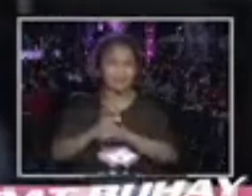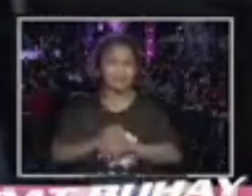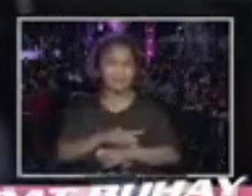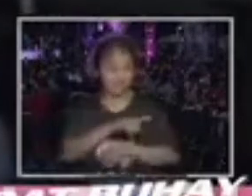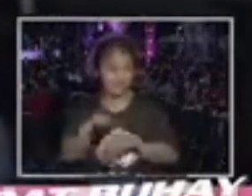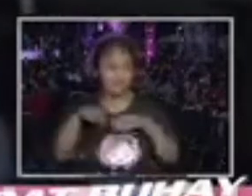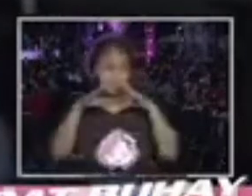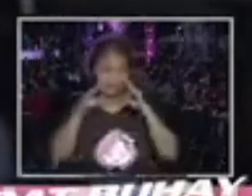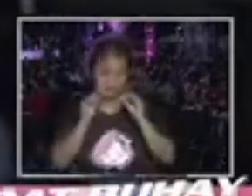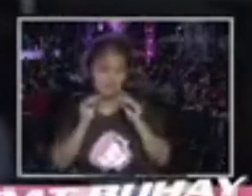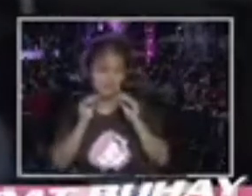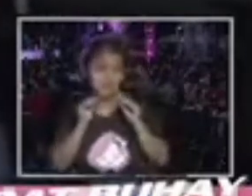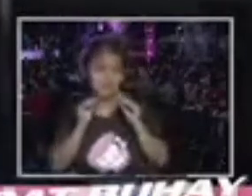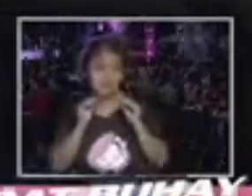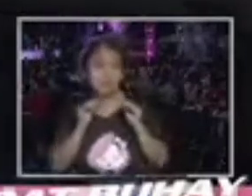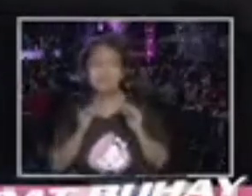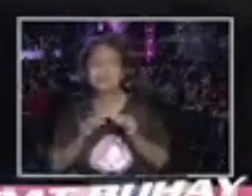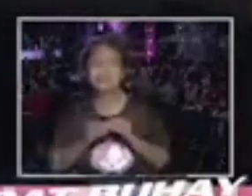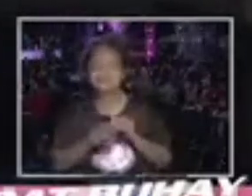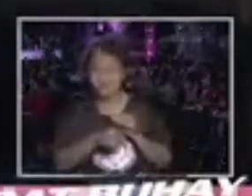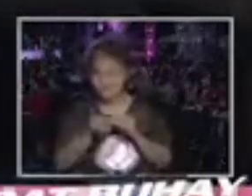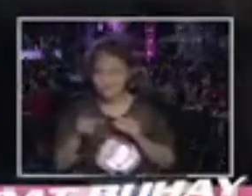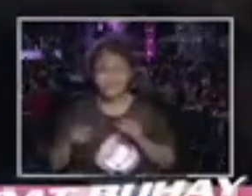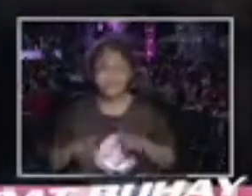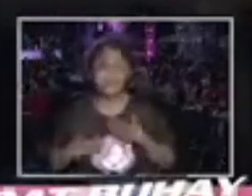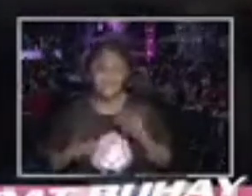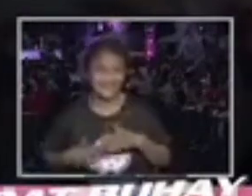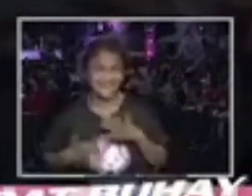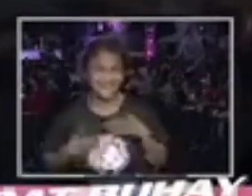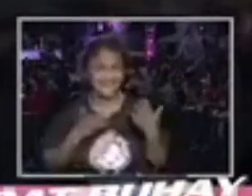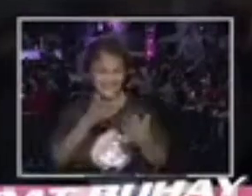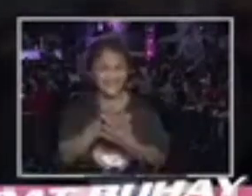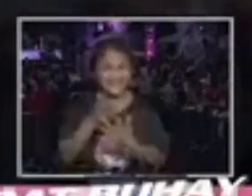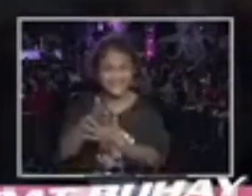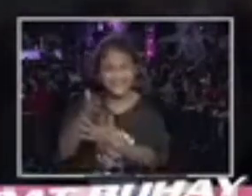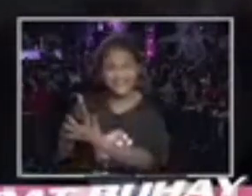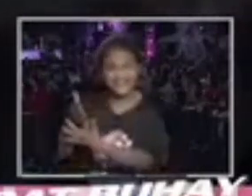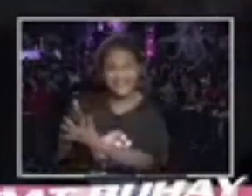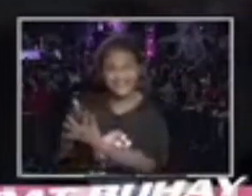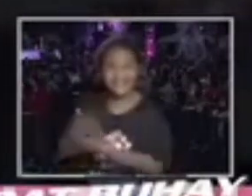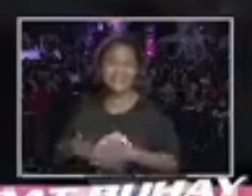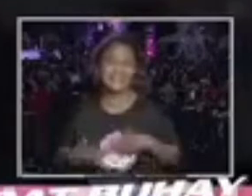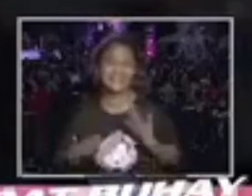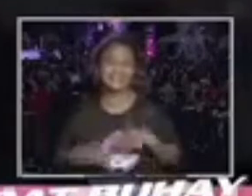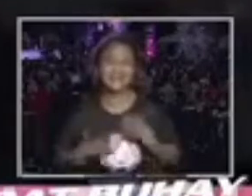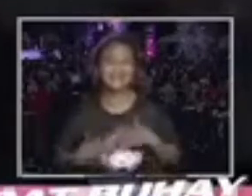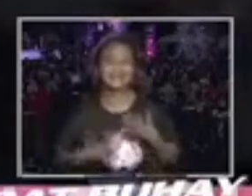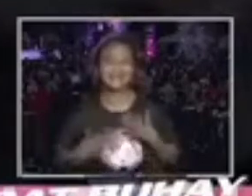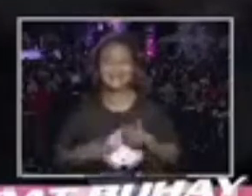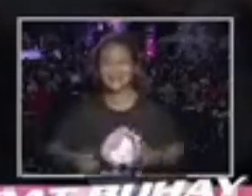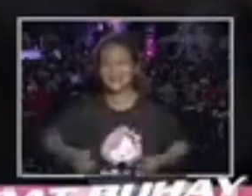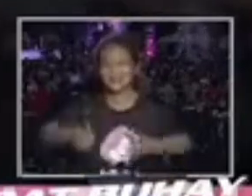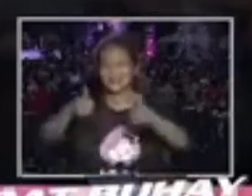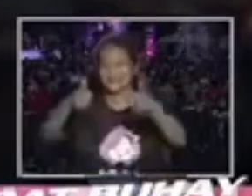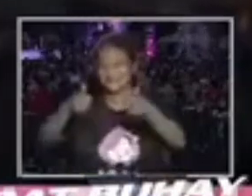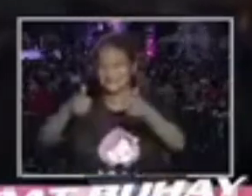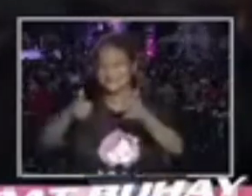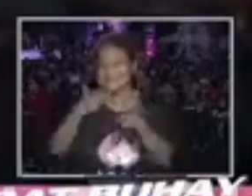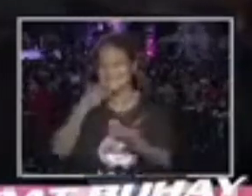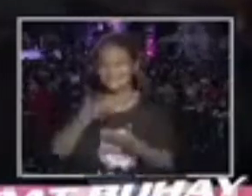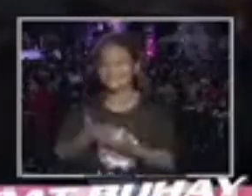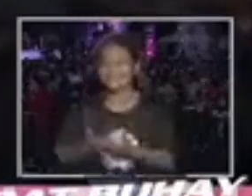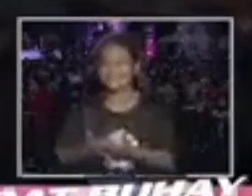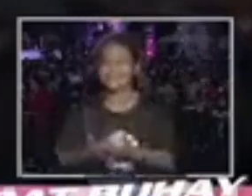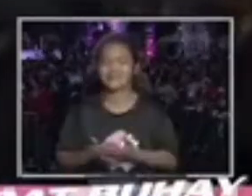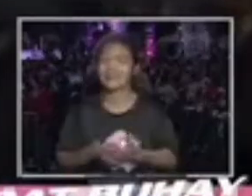Nalungkot ba kayo? Na-enjoy nyo ba yung house to house? Mabuti naman. Bawal